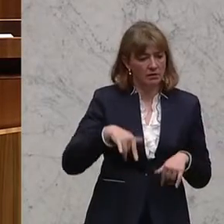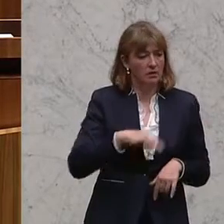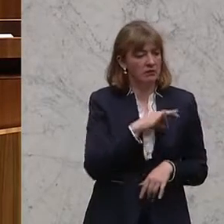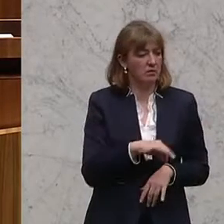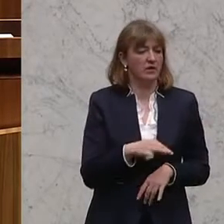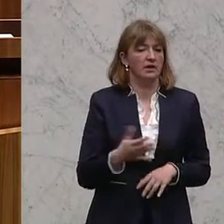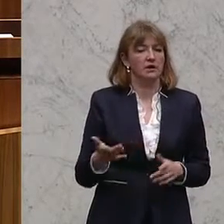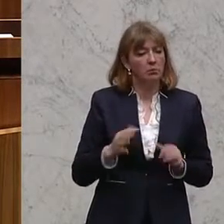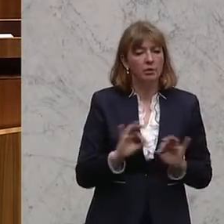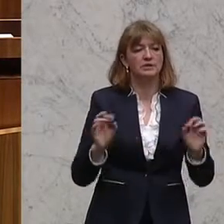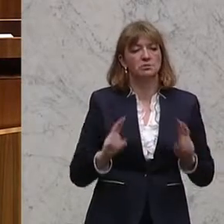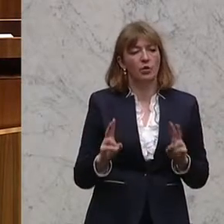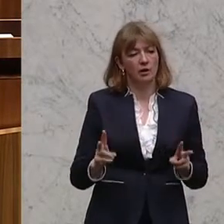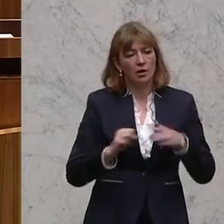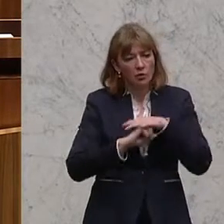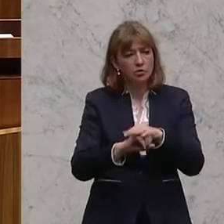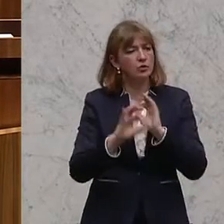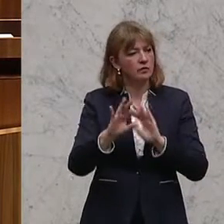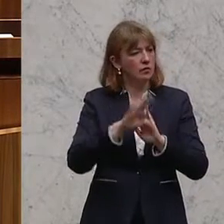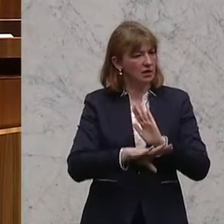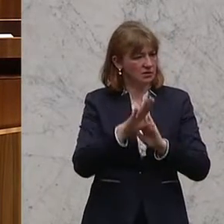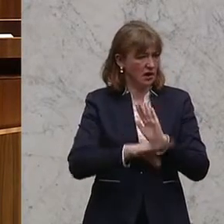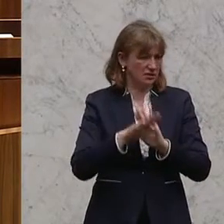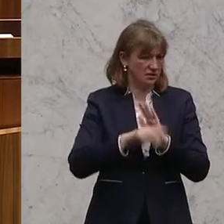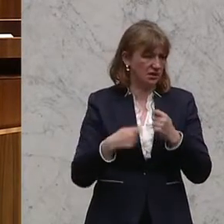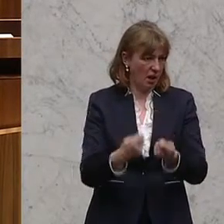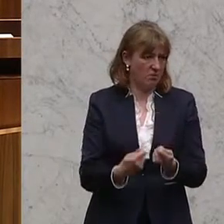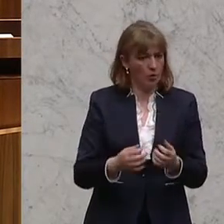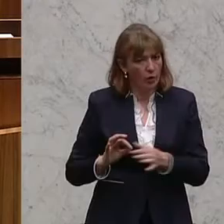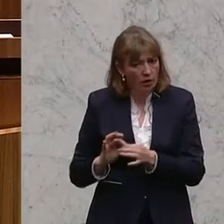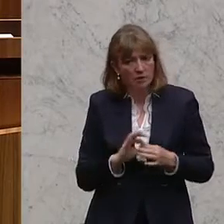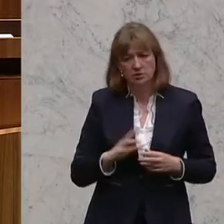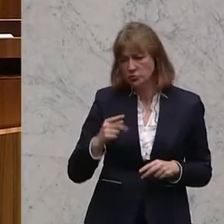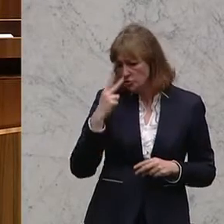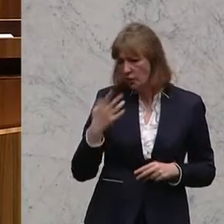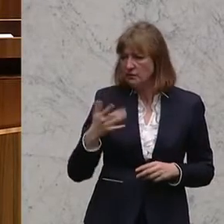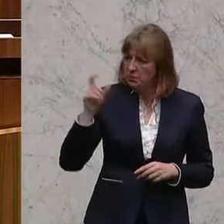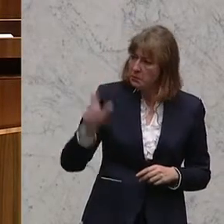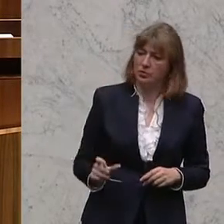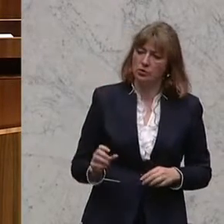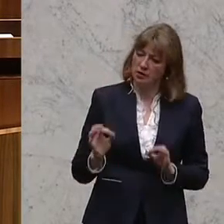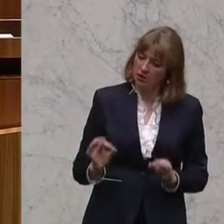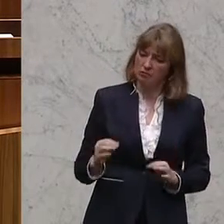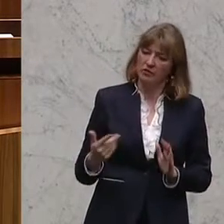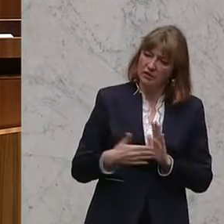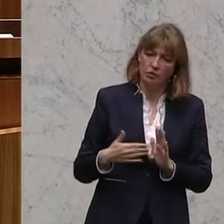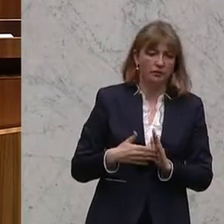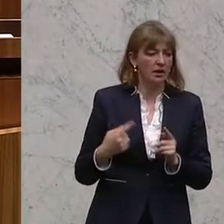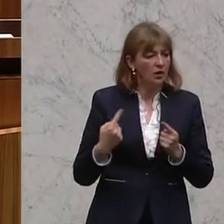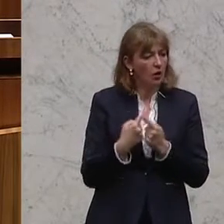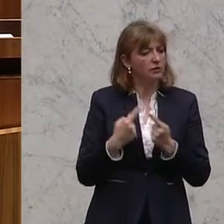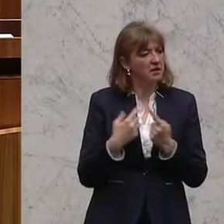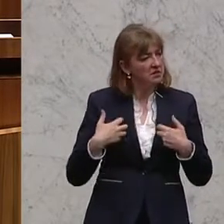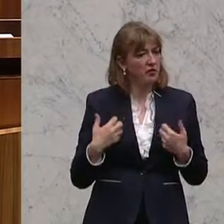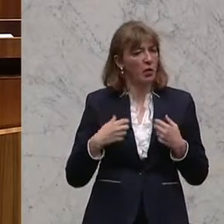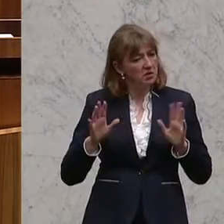verpflichtet, bestmögliche Unterstützung für die Gesetzgebung zu organisieren, auch darauf zu schauen, dass das eine Persönlichkeit ist, die auch die nötige Konfliktfreude